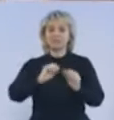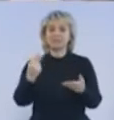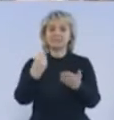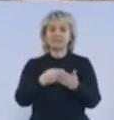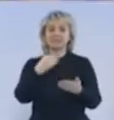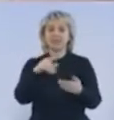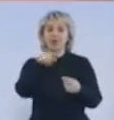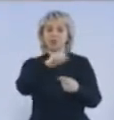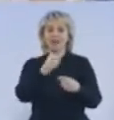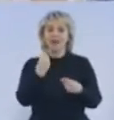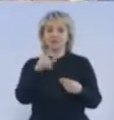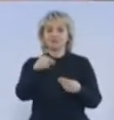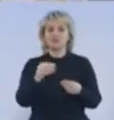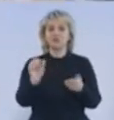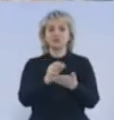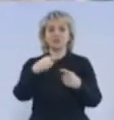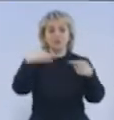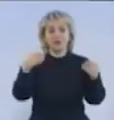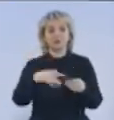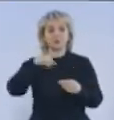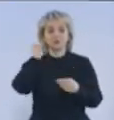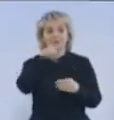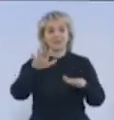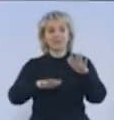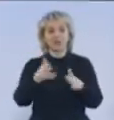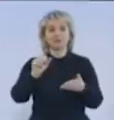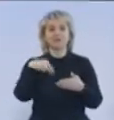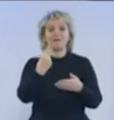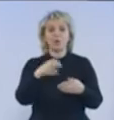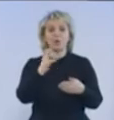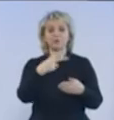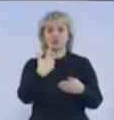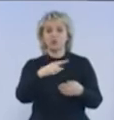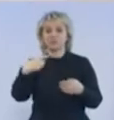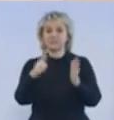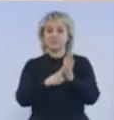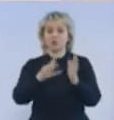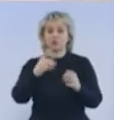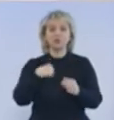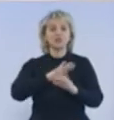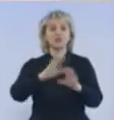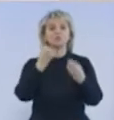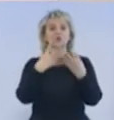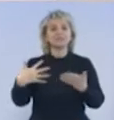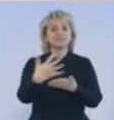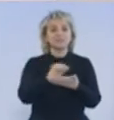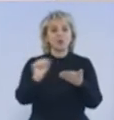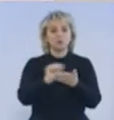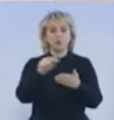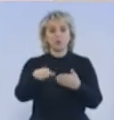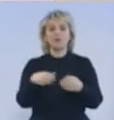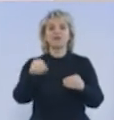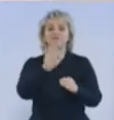от качества и типа бумажного изделия. В прошлом году за килограмм макулатуры давали от 3 до 7 рублей. Мы не просто собирали макулатуру, мы